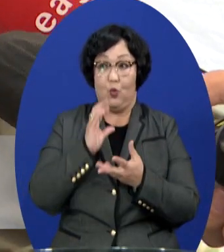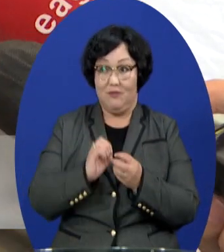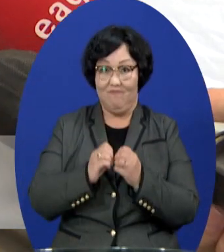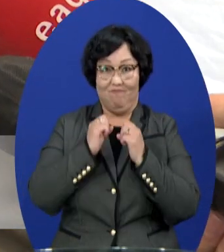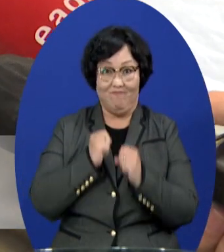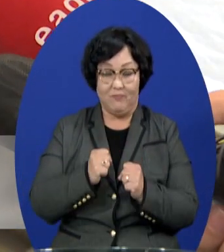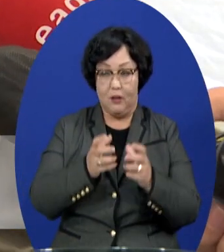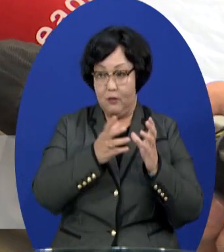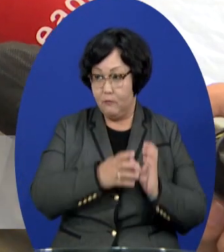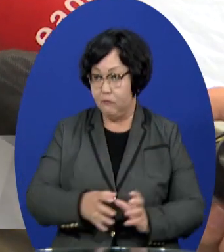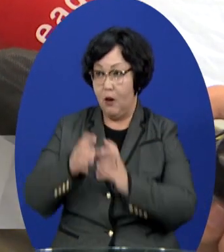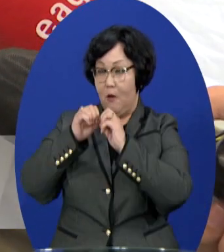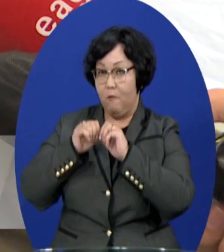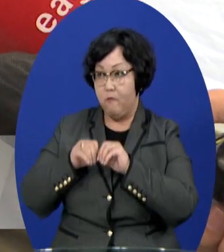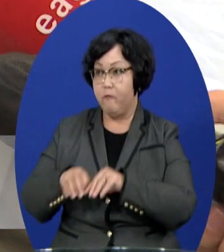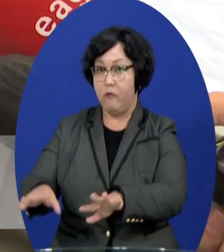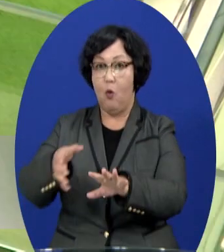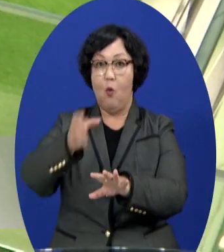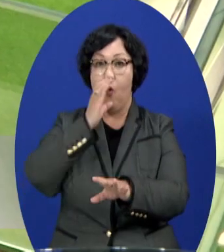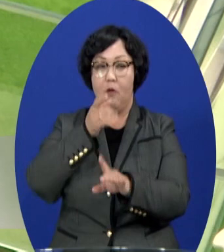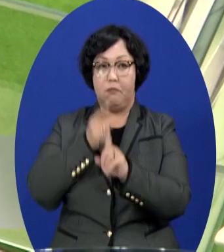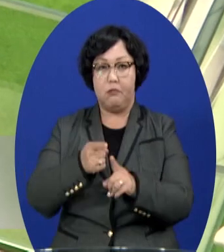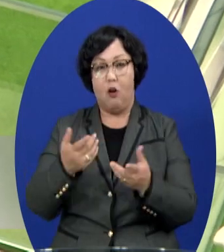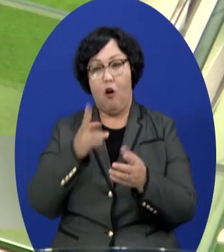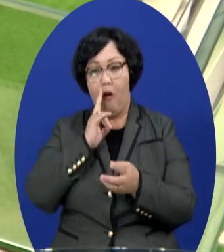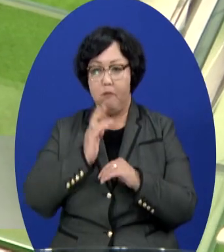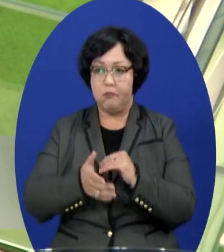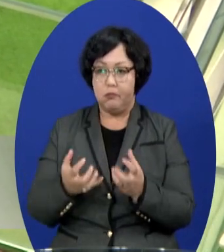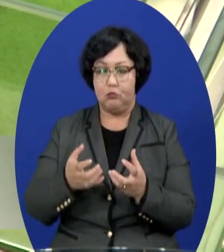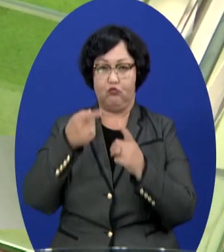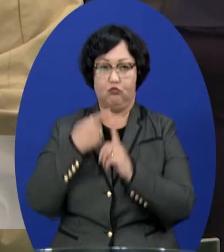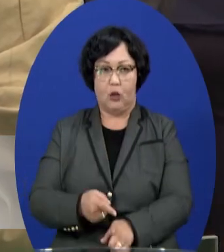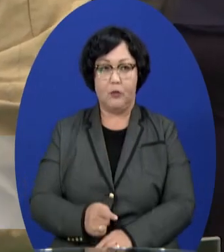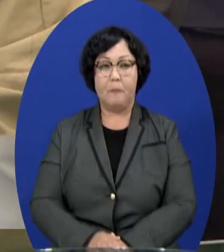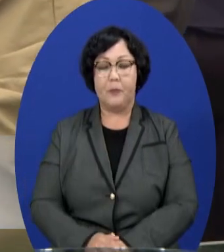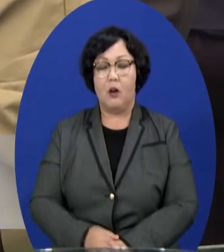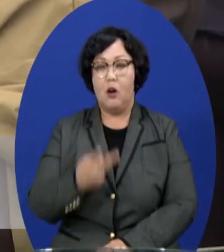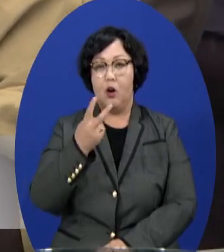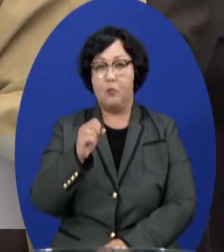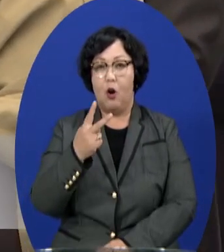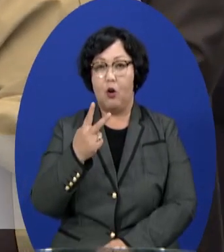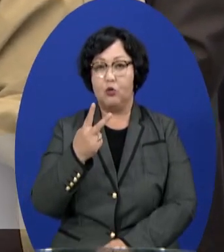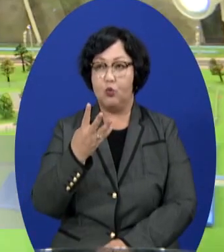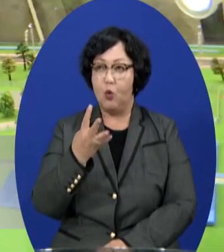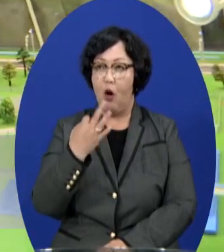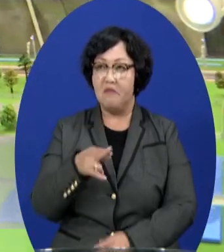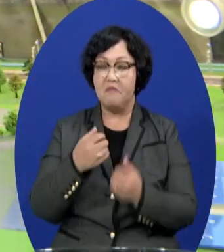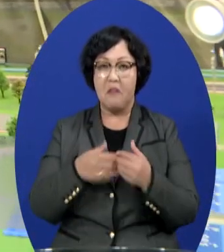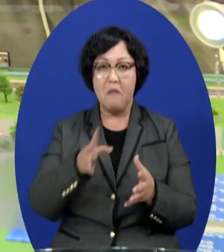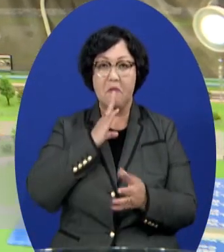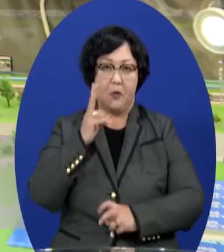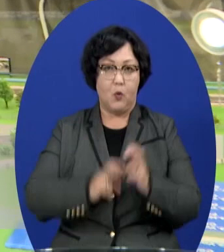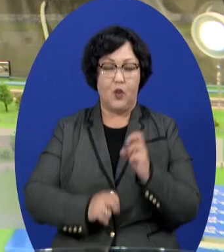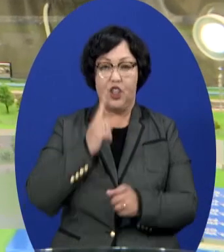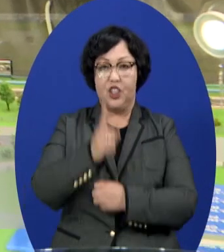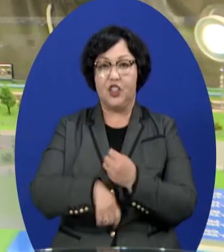гарсан усыг зөвхөн унд ахуйн зориултаар ашиглана. Ус гүн цэвэршүүлэх үйлдвэр 2024 оны сүүлээр ашиглалтанд орохоор төлөвлөж байна. Энэ үйлдвэр нь